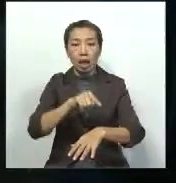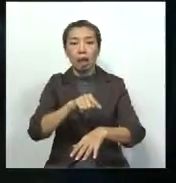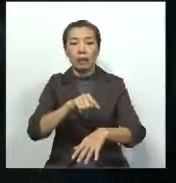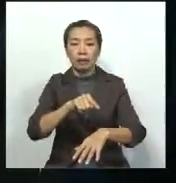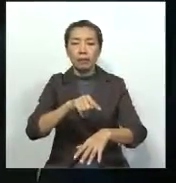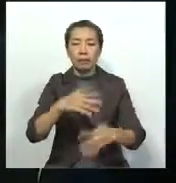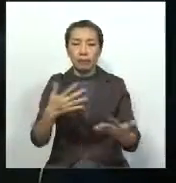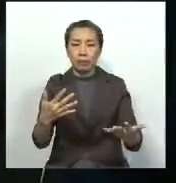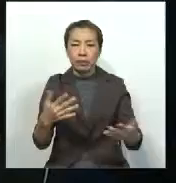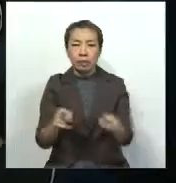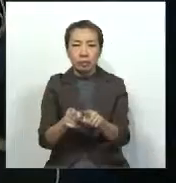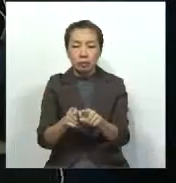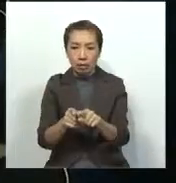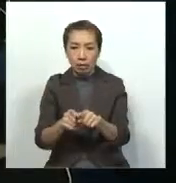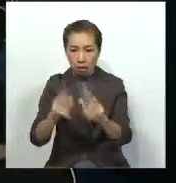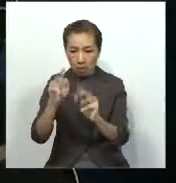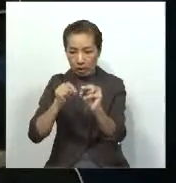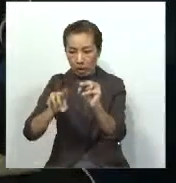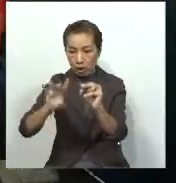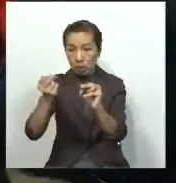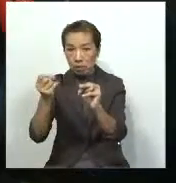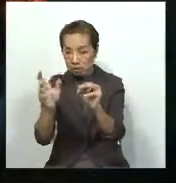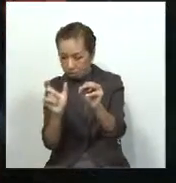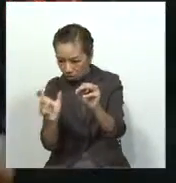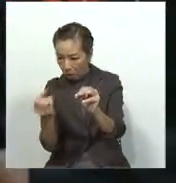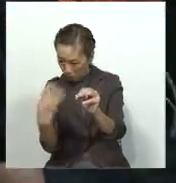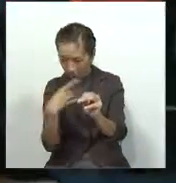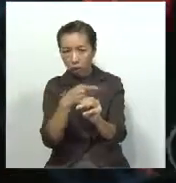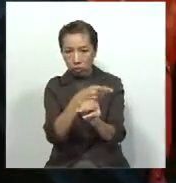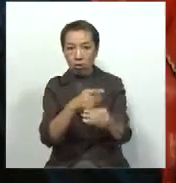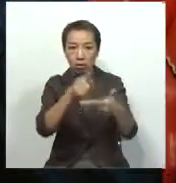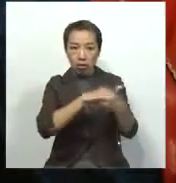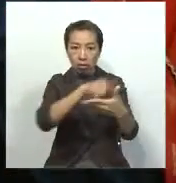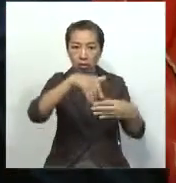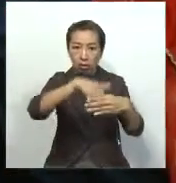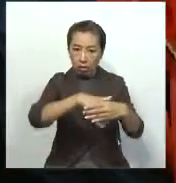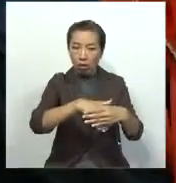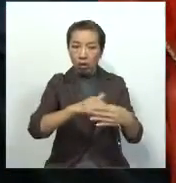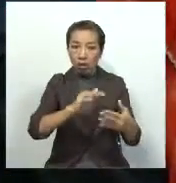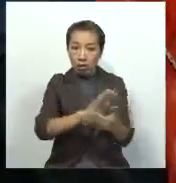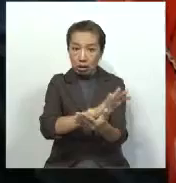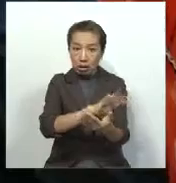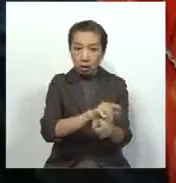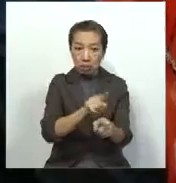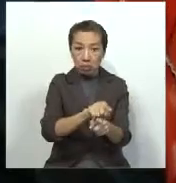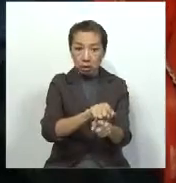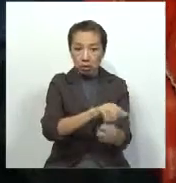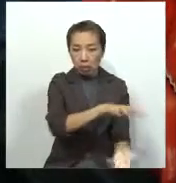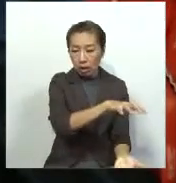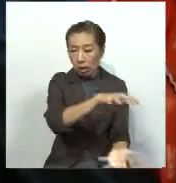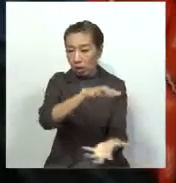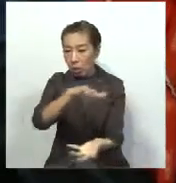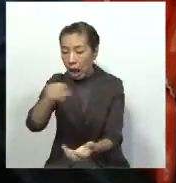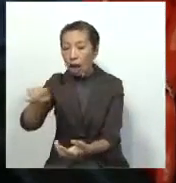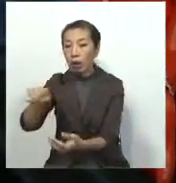บัตรเลือกตั้งไปยังสถานที่เลือกตั้งภายหลังเริ่มนับคะแนนแล้วก